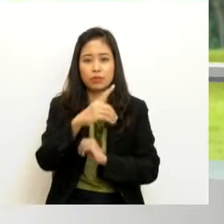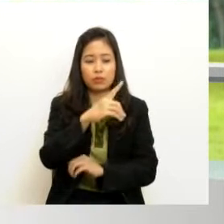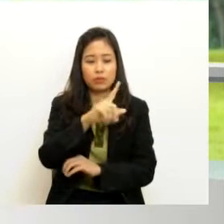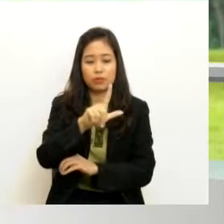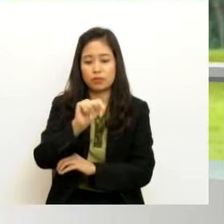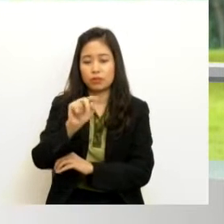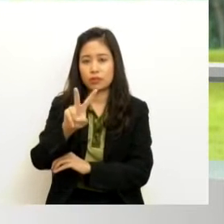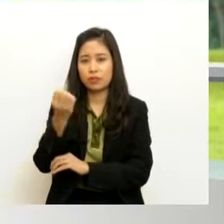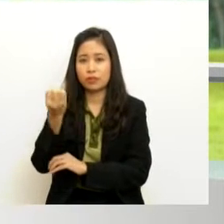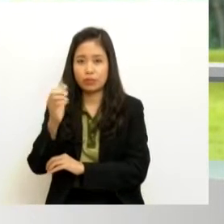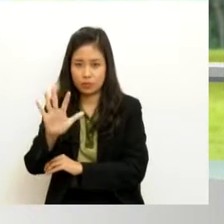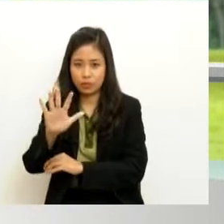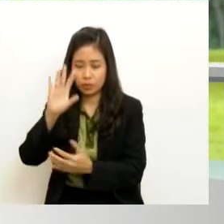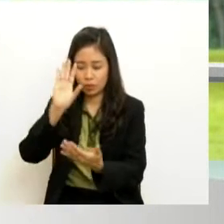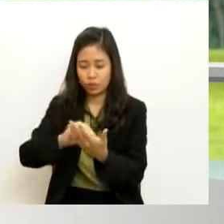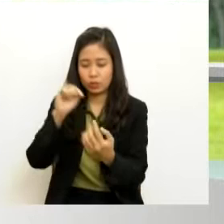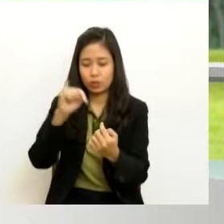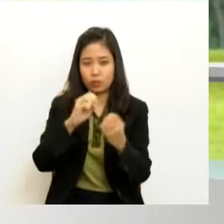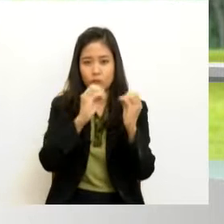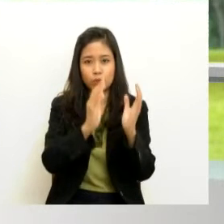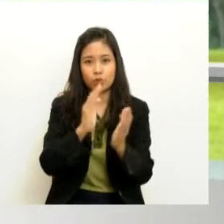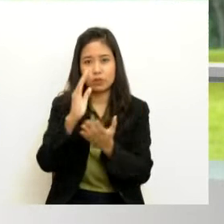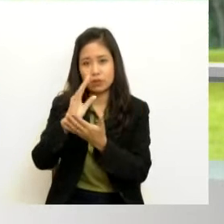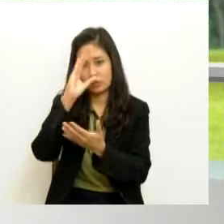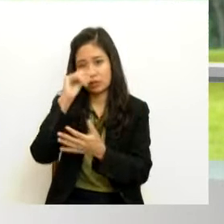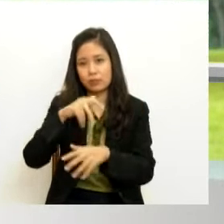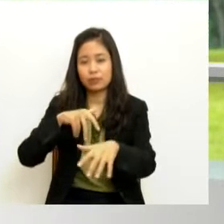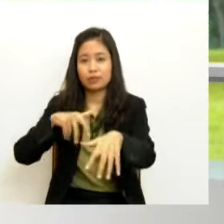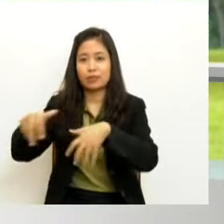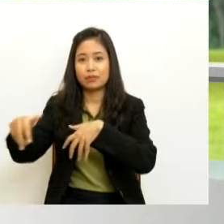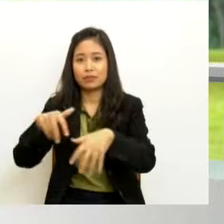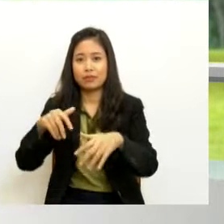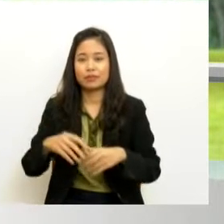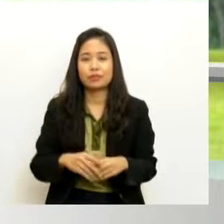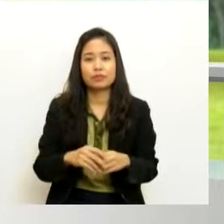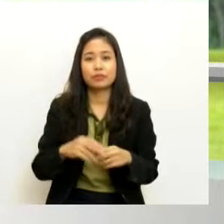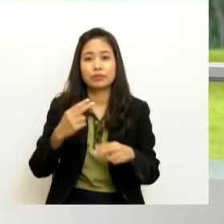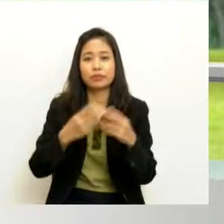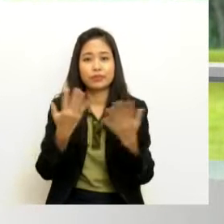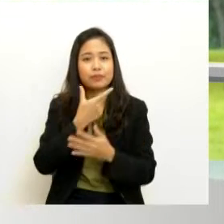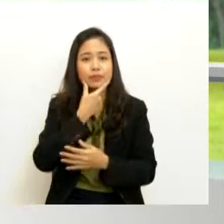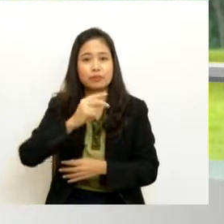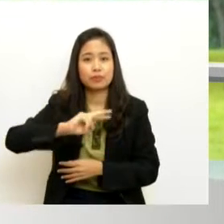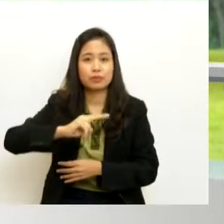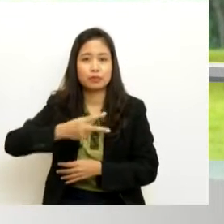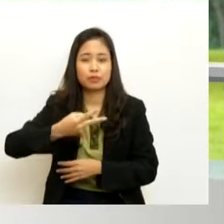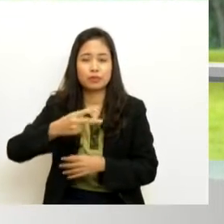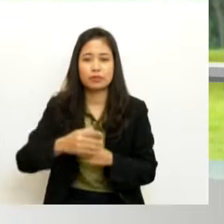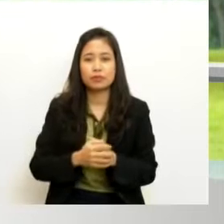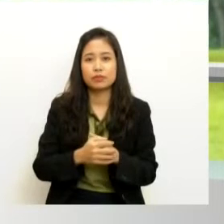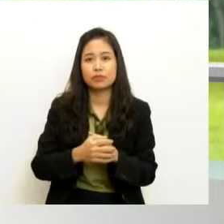ช่อง DLTV 15เพื่อส่งตรงข้อมูลถึงครูนักเรียนและประชาชนค่ะโดยมีคุณเมธาวีภูมิลินล่ามภาษ